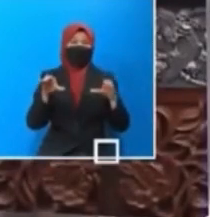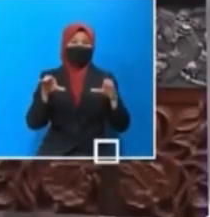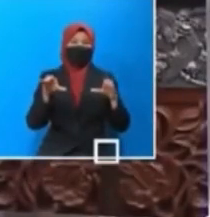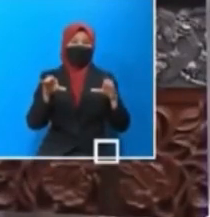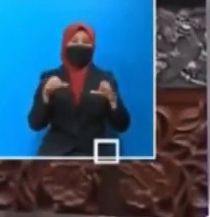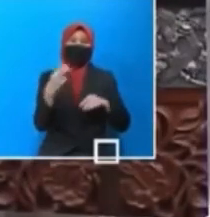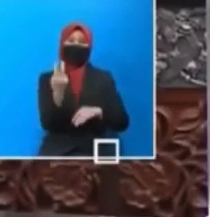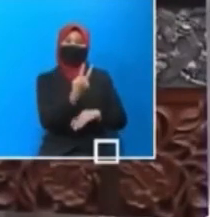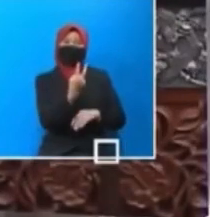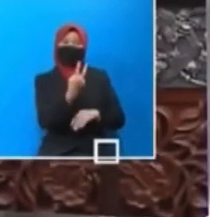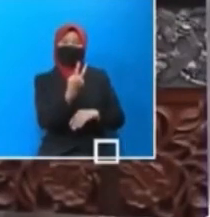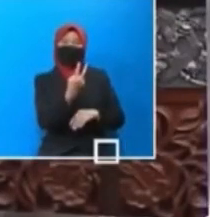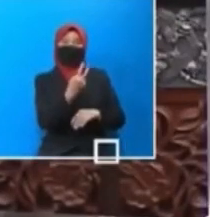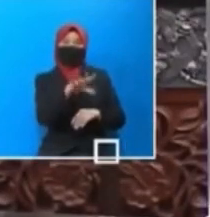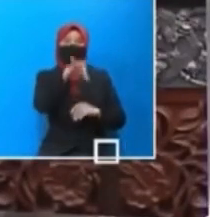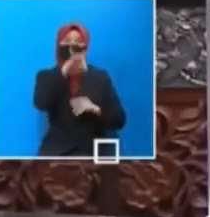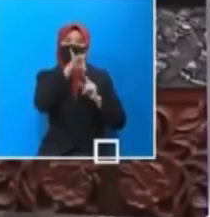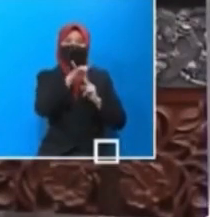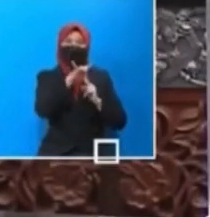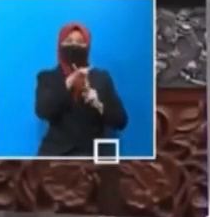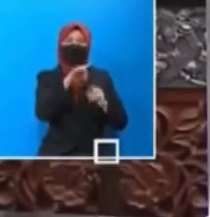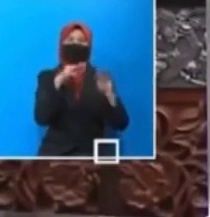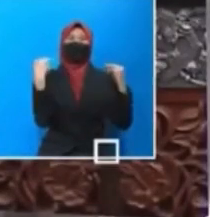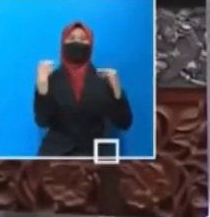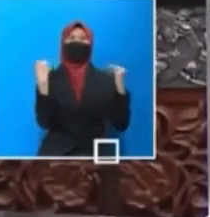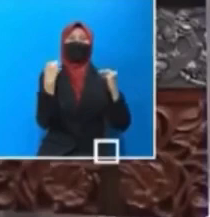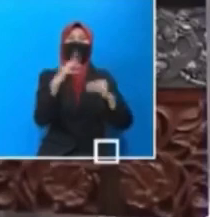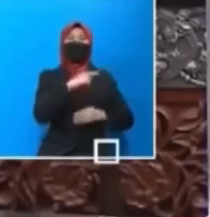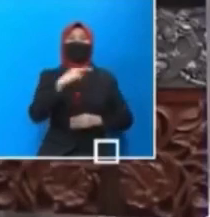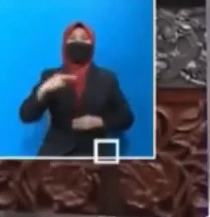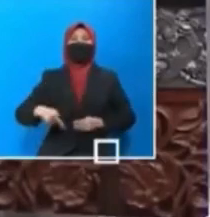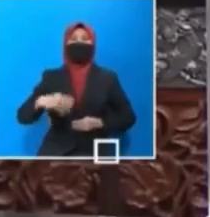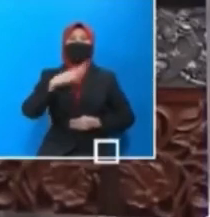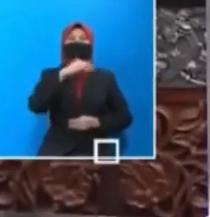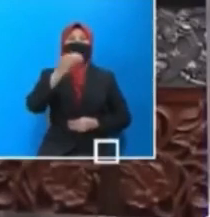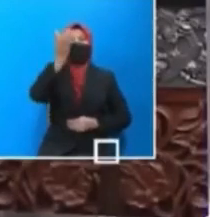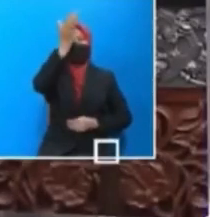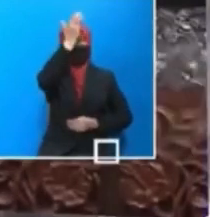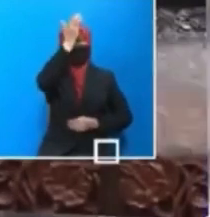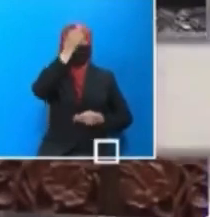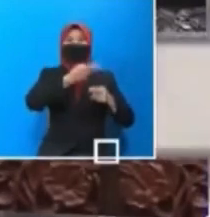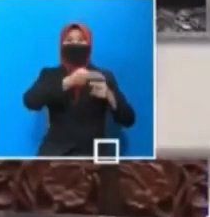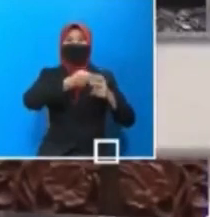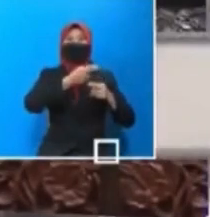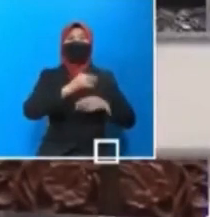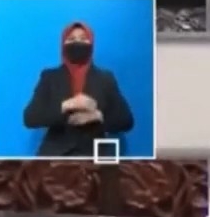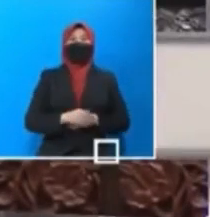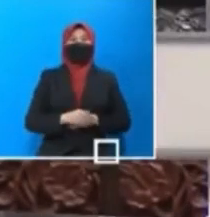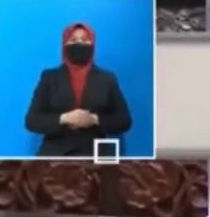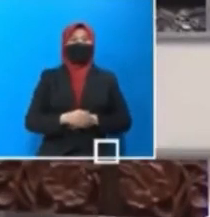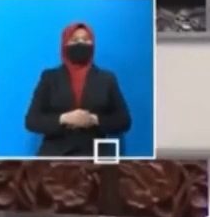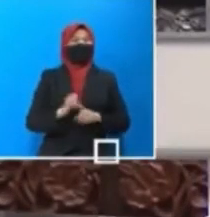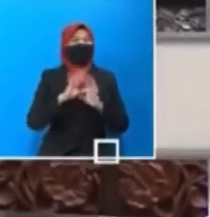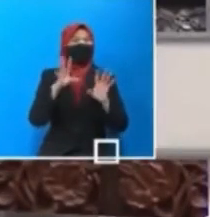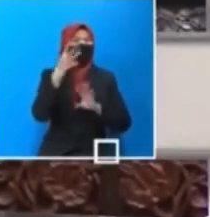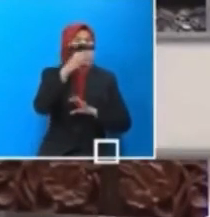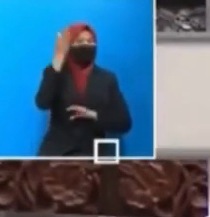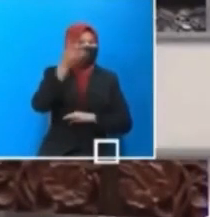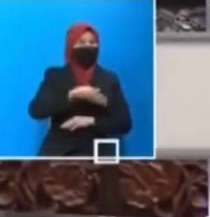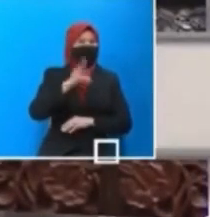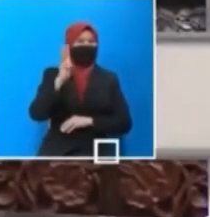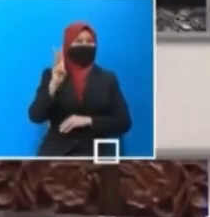Raja-Raja, kenyataan media pada hari yang sama, Raja-Raja Pemerintah menyokong dan senada dengan pendirian